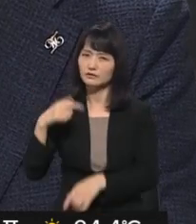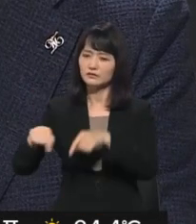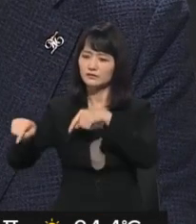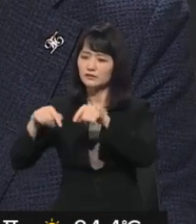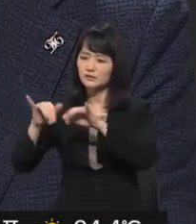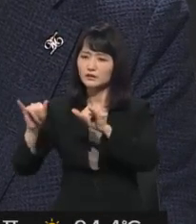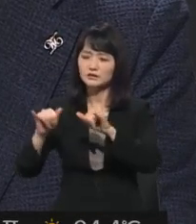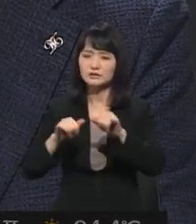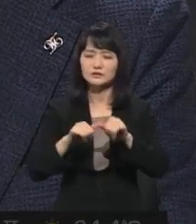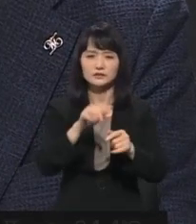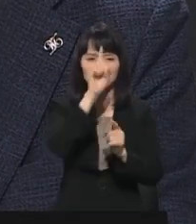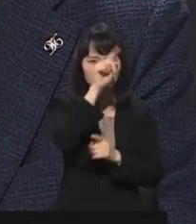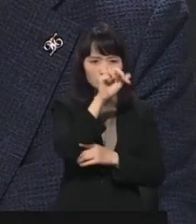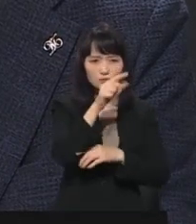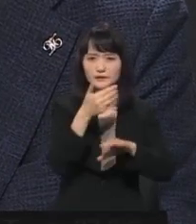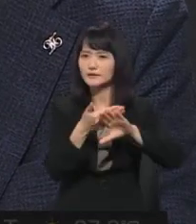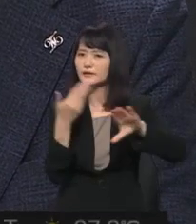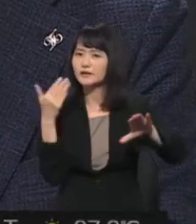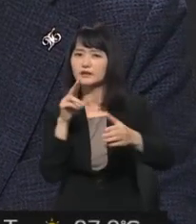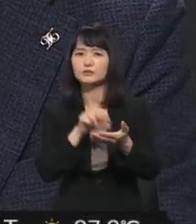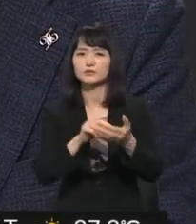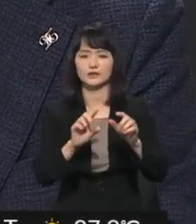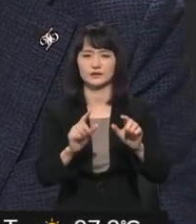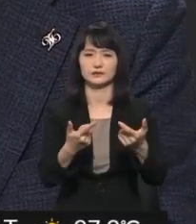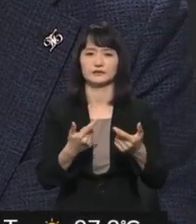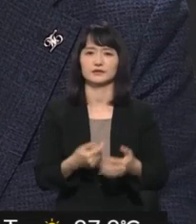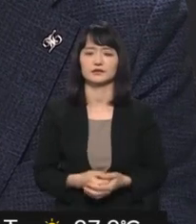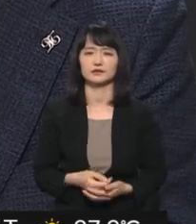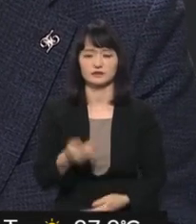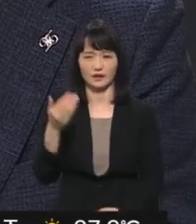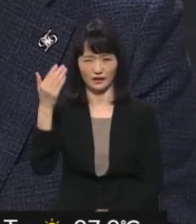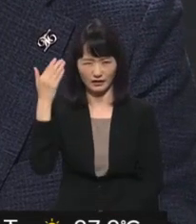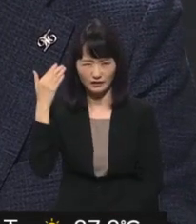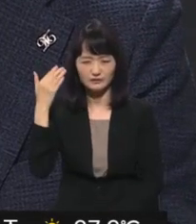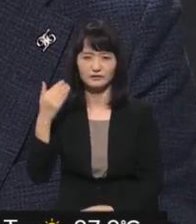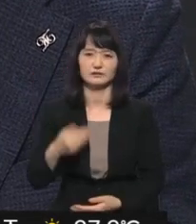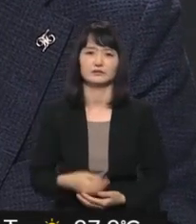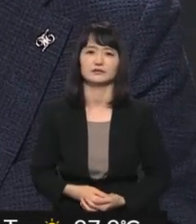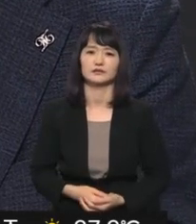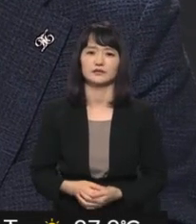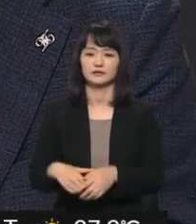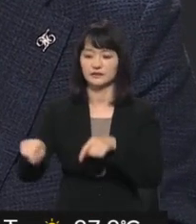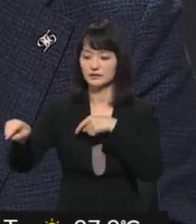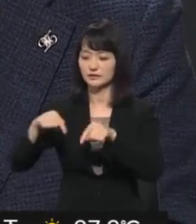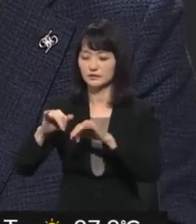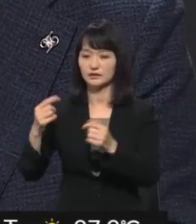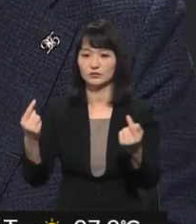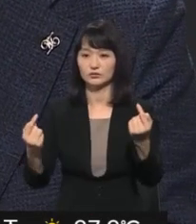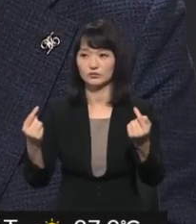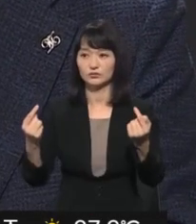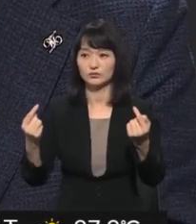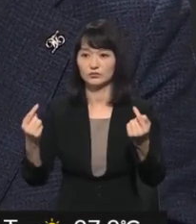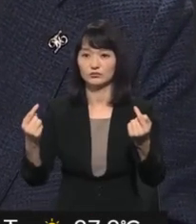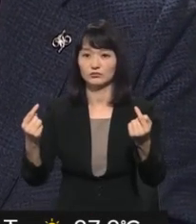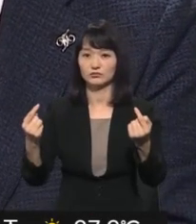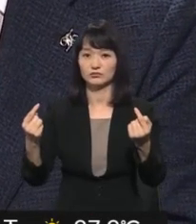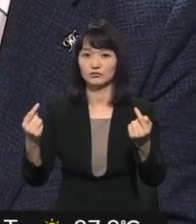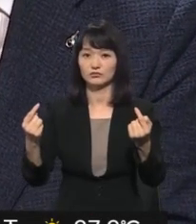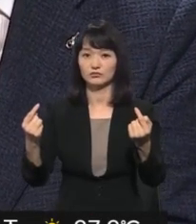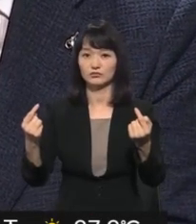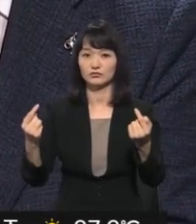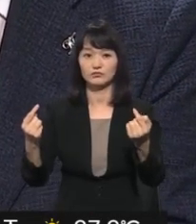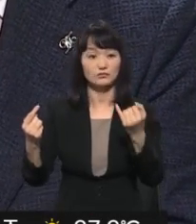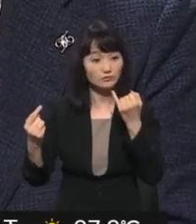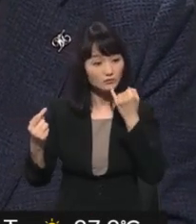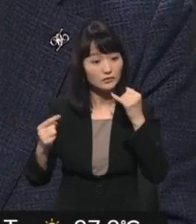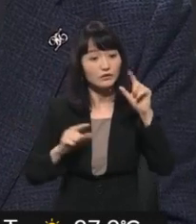달라서 문제가 된 것이 아니고 어 이전에 이 그 정치인 보다 훨씬 난 뭐 그런 모습도